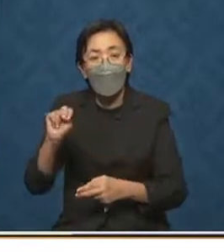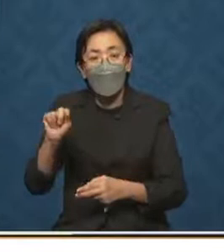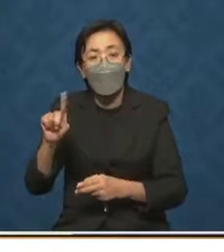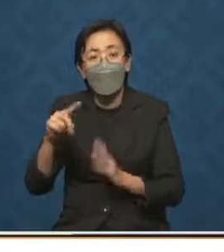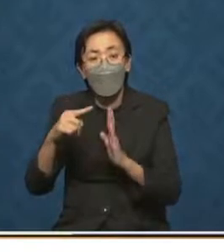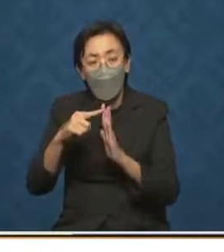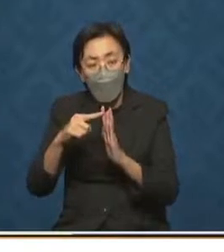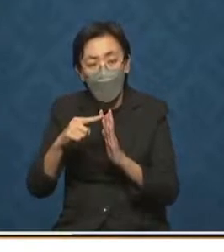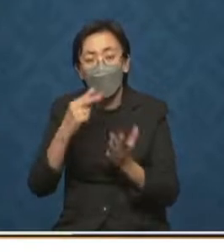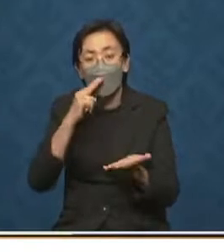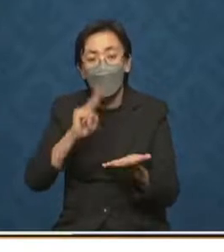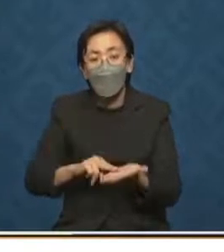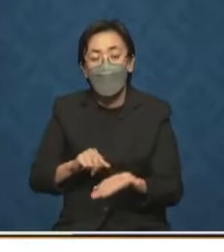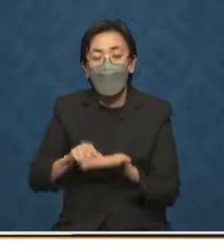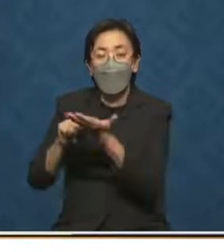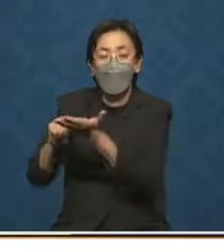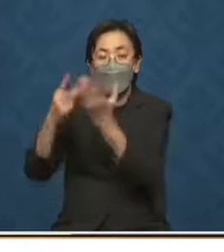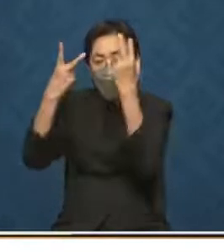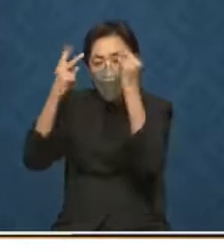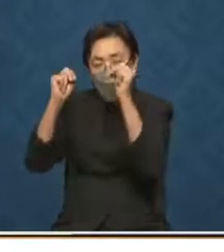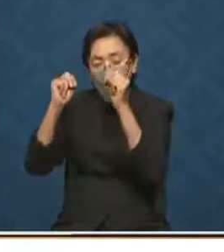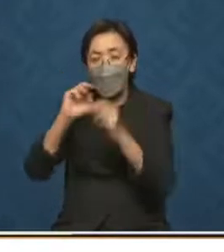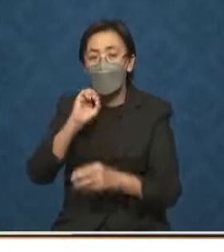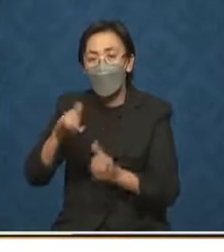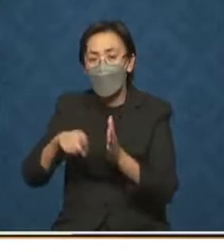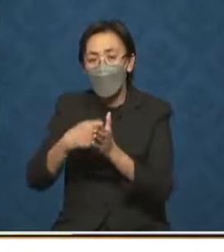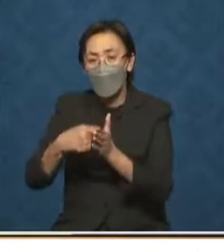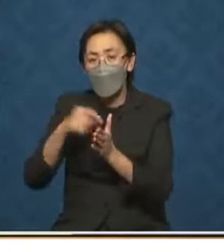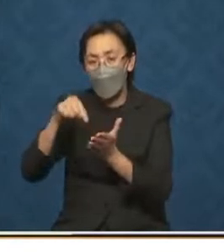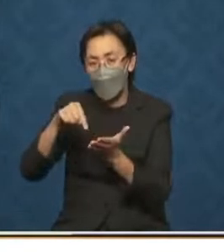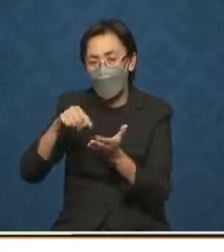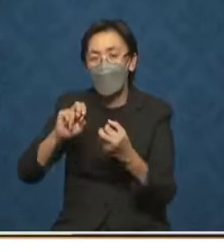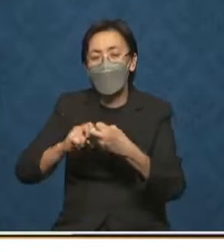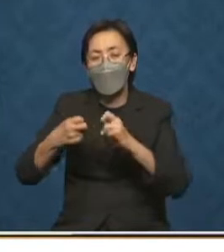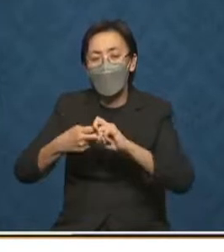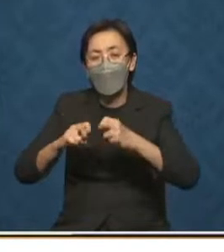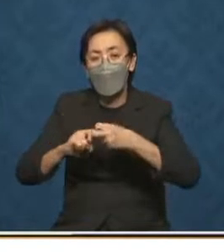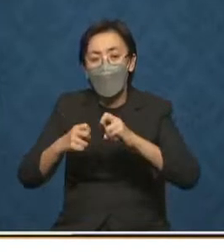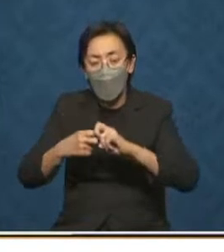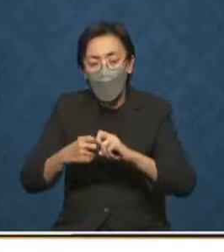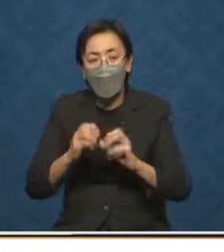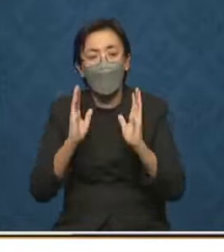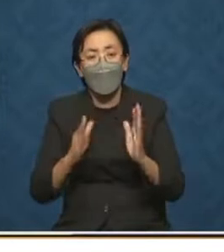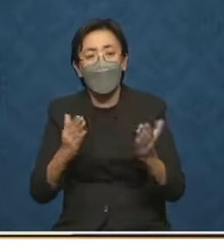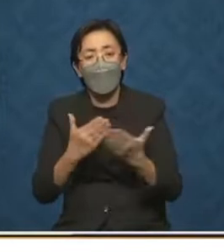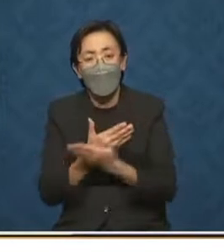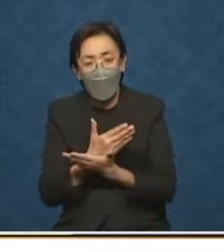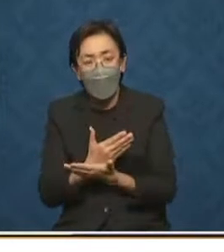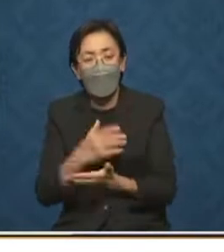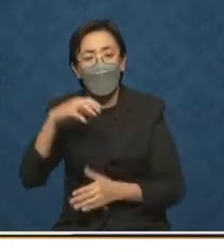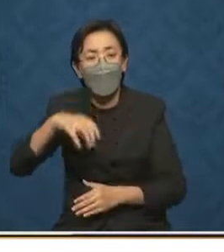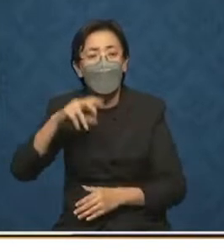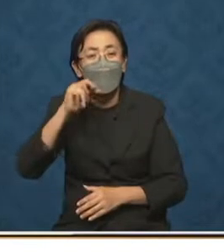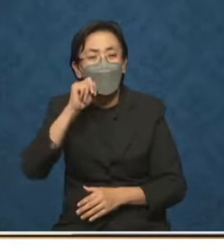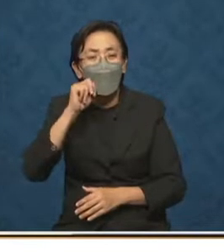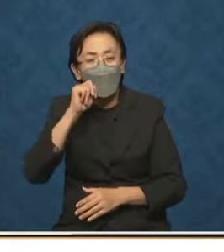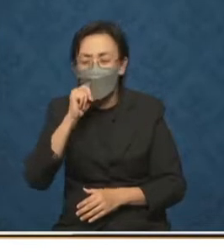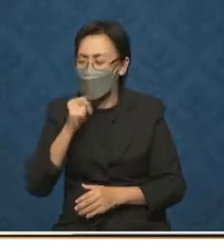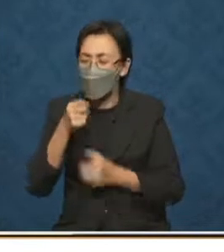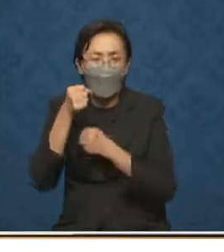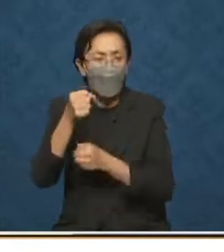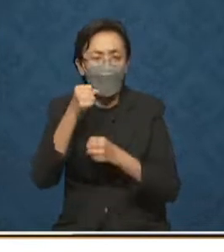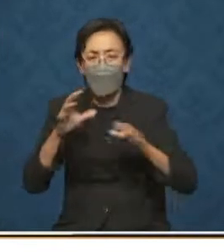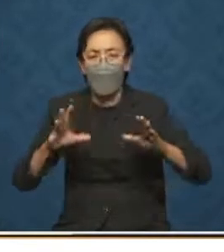ที่ทําหนัสือถึงท่านนายกรรมปรเพรวาเรื่นี้มปัญหาเพราวาทางตัวแทนสาภาพเขานั้นเขาได้ออกมาคดค้าน